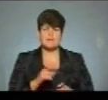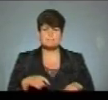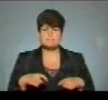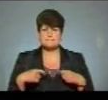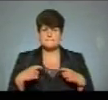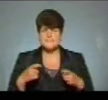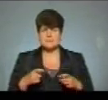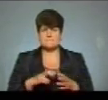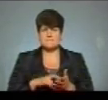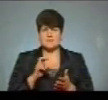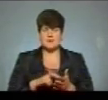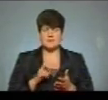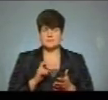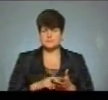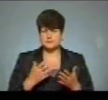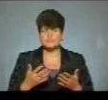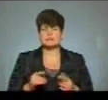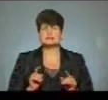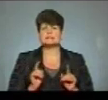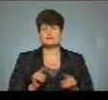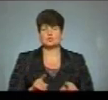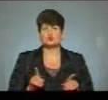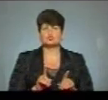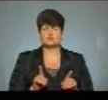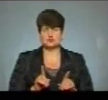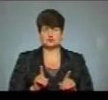бігати, пригати, скакати, ну і для того, щоб